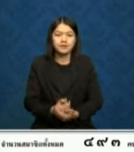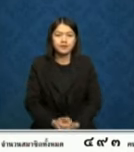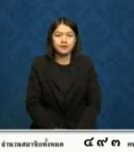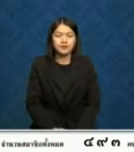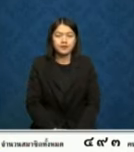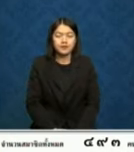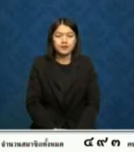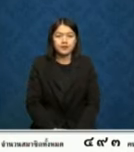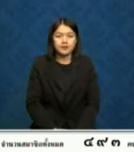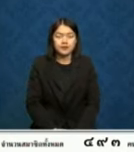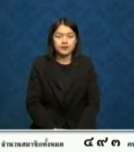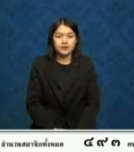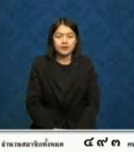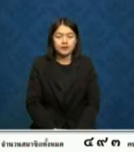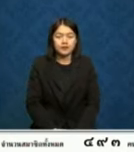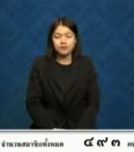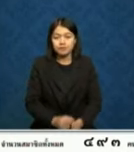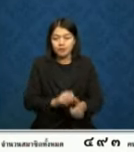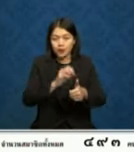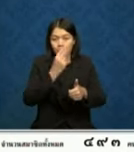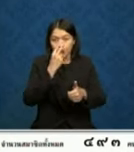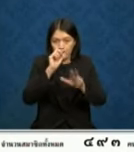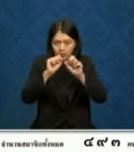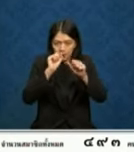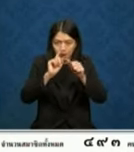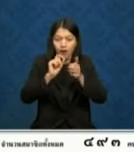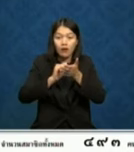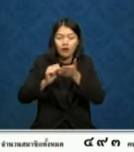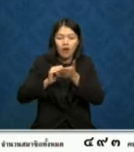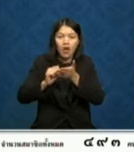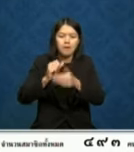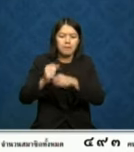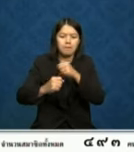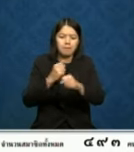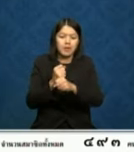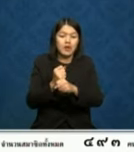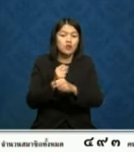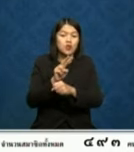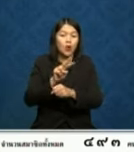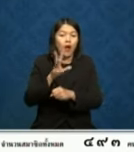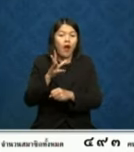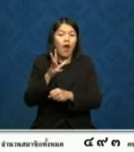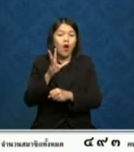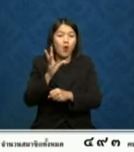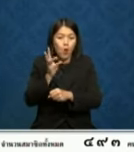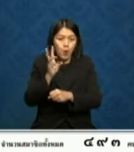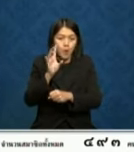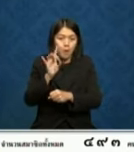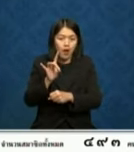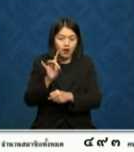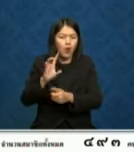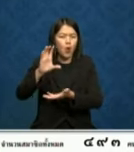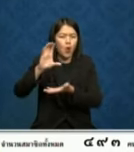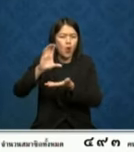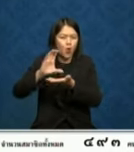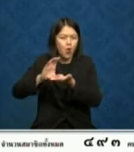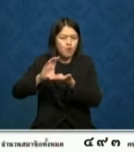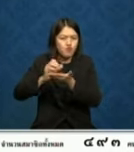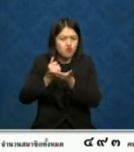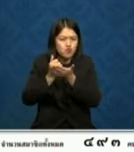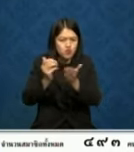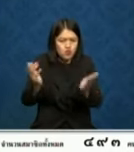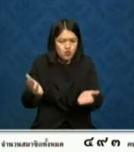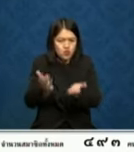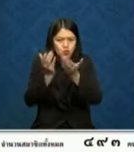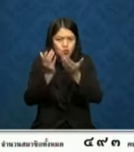และอีกประเด็นหนึ่งที่ดิฉันตั้งข้อสังเกตคือเหตุใดในปีงบประมาณนี้ถึงยังไม่มีการตั้งงบที่สนับสนุน